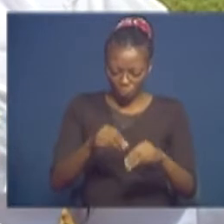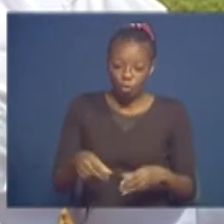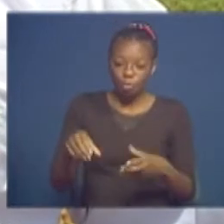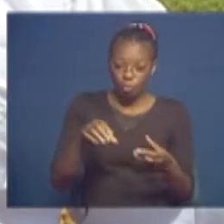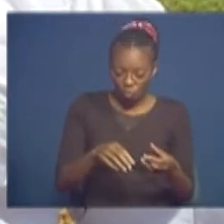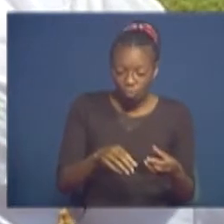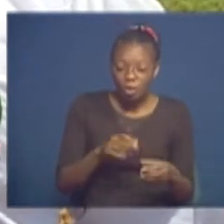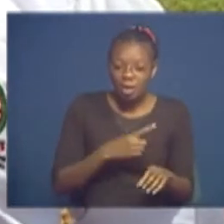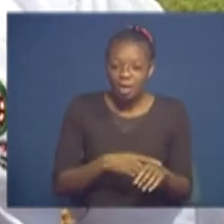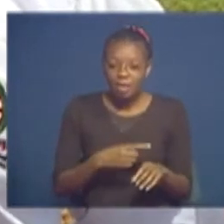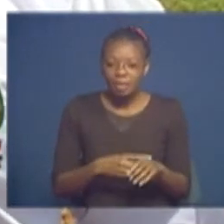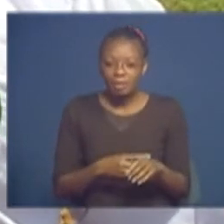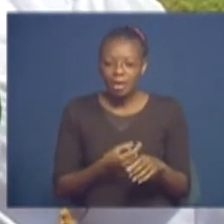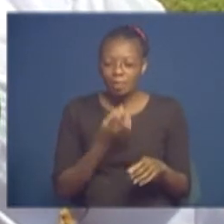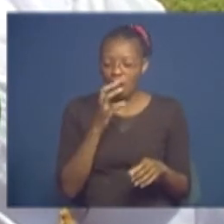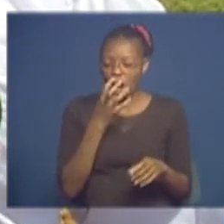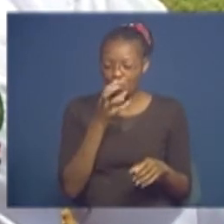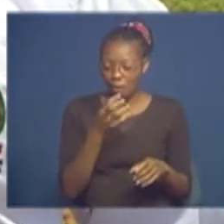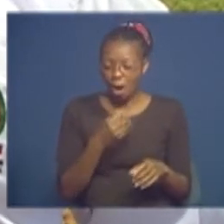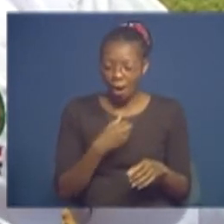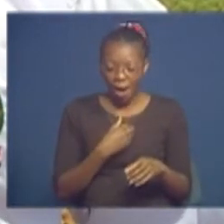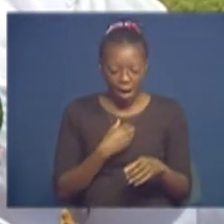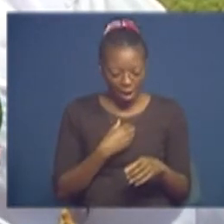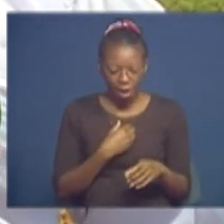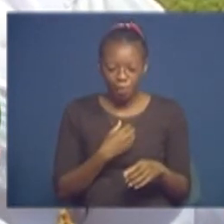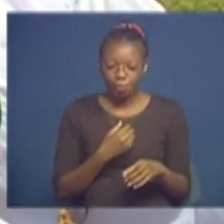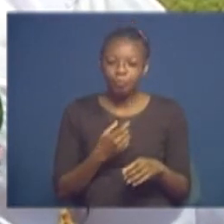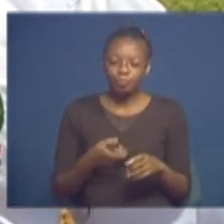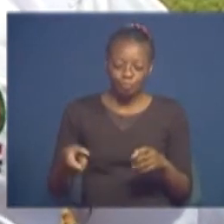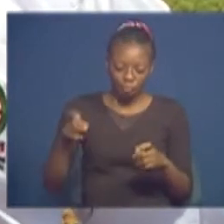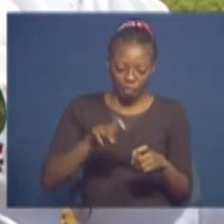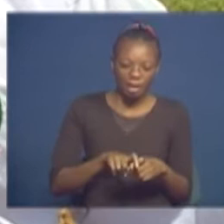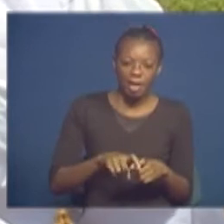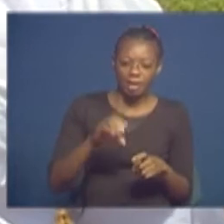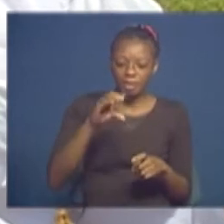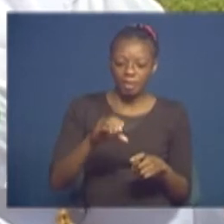maua, tunataka kuongezea fertilizers aina ya